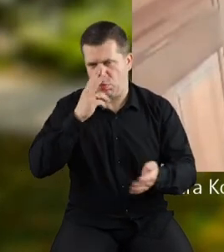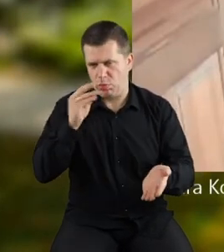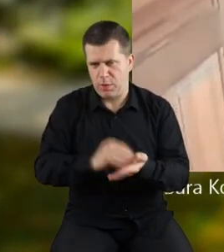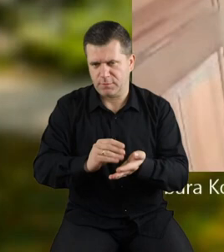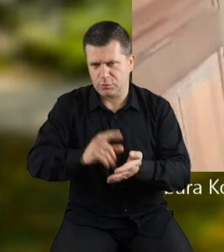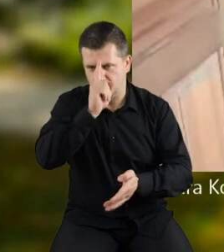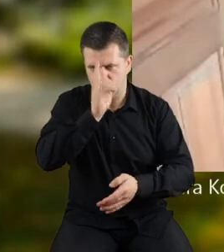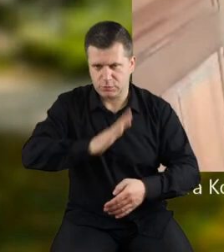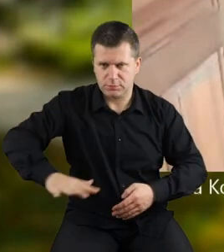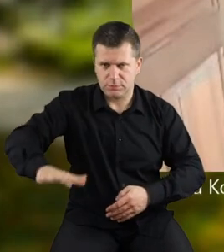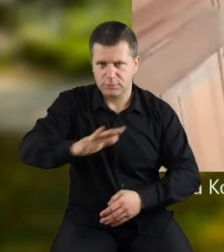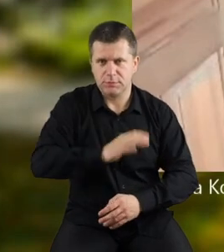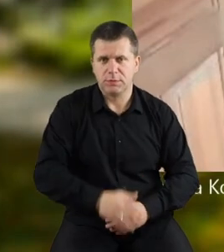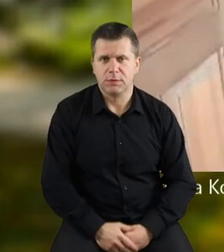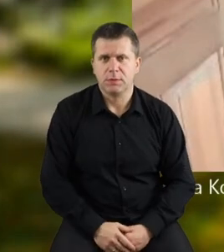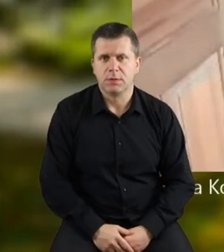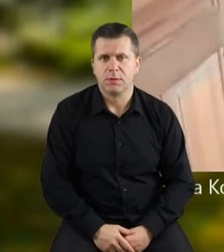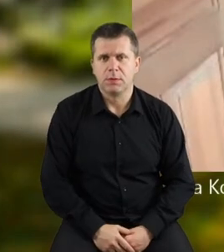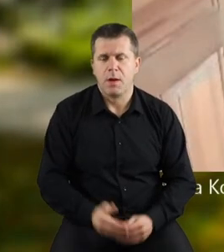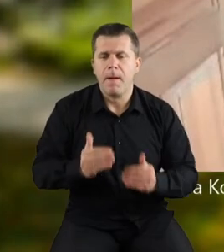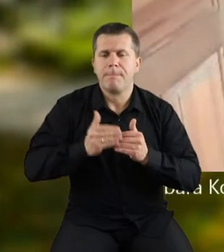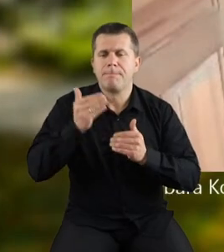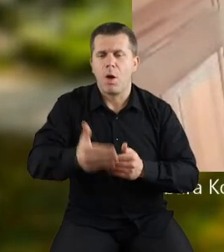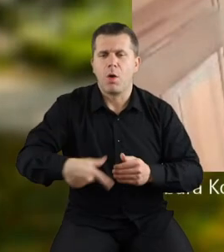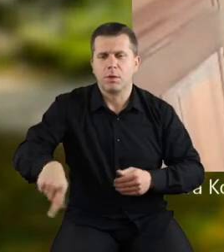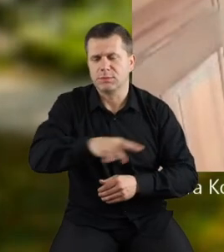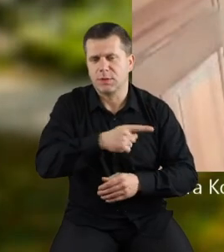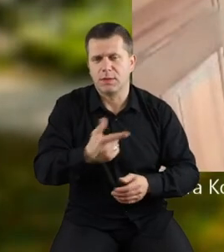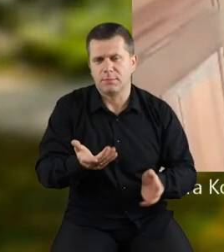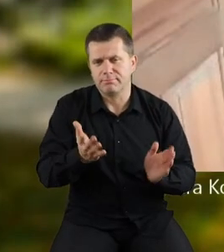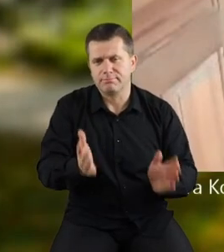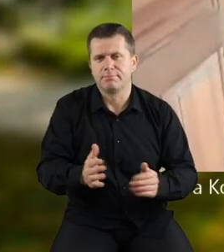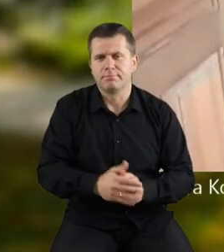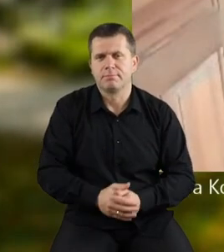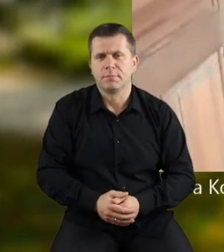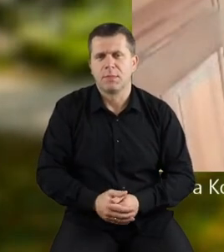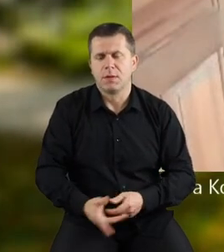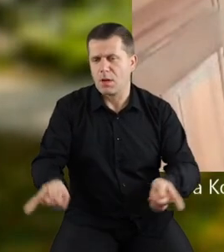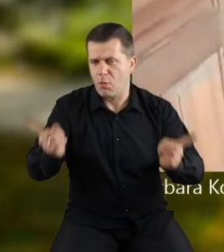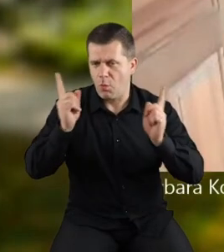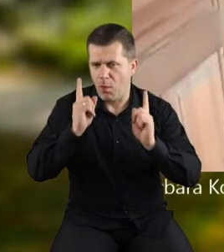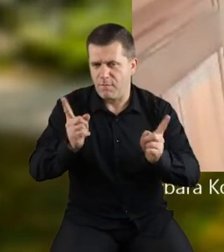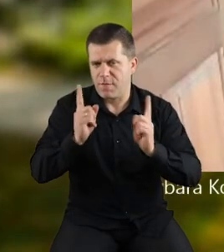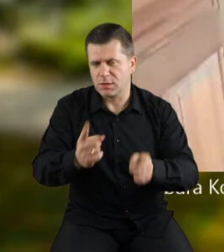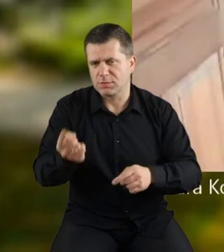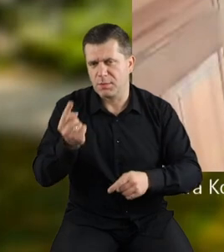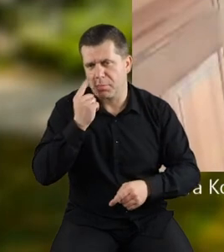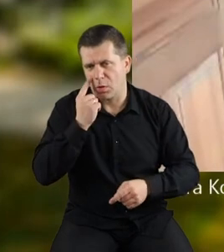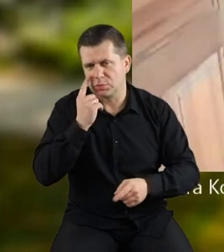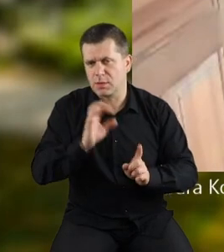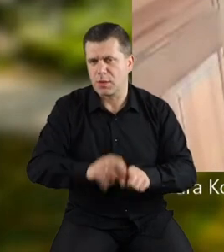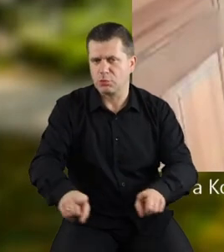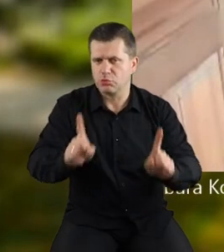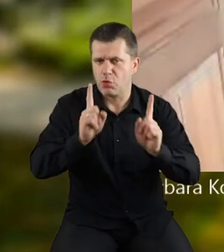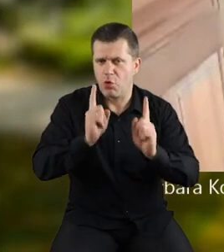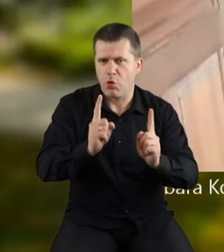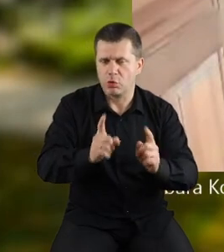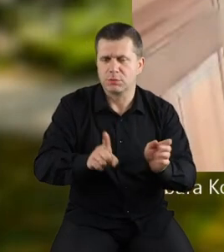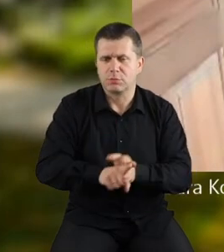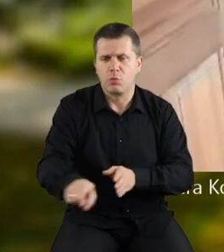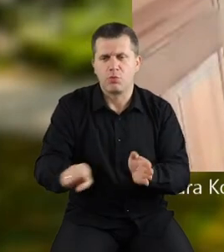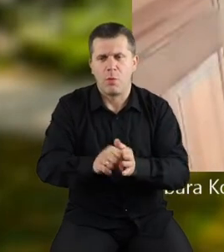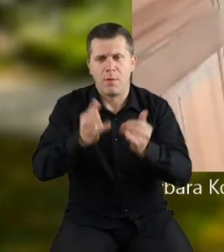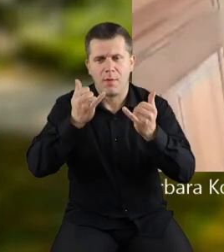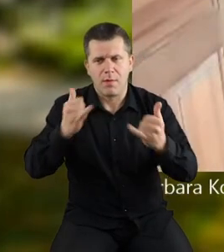doświadczeń. I wiem, że poza tą pozorną uważnością i